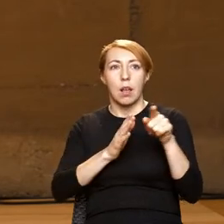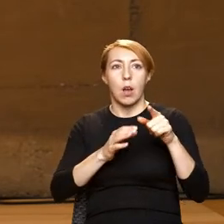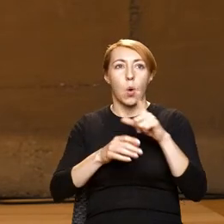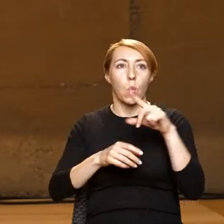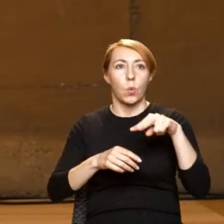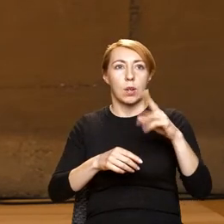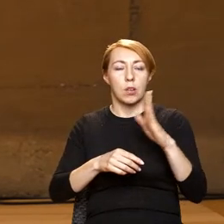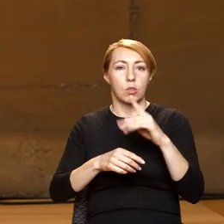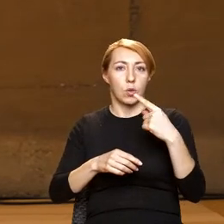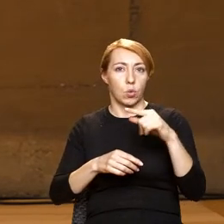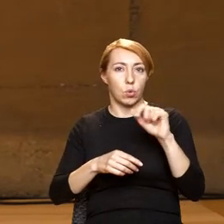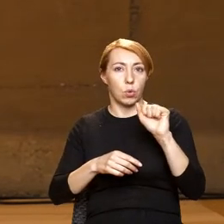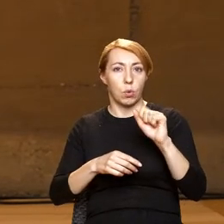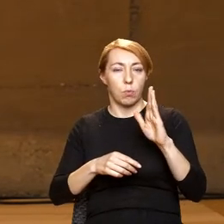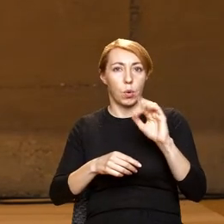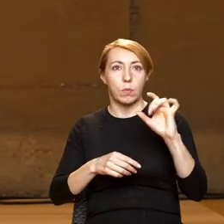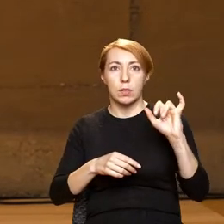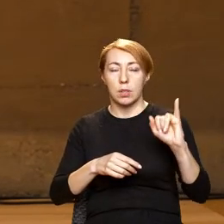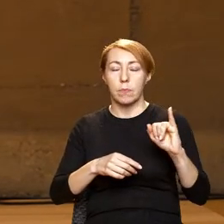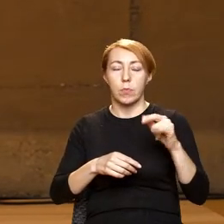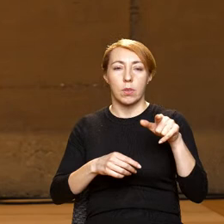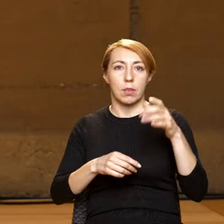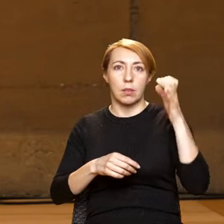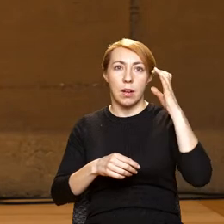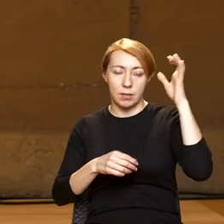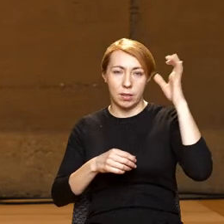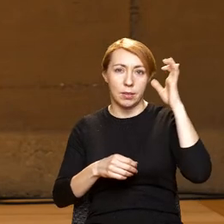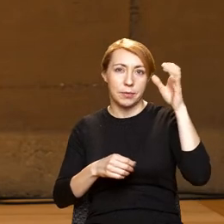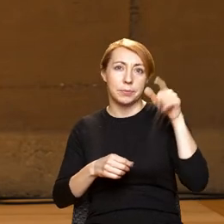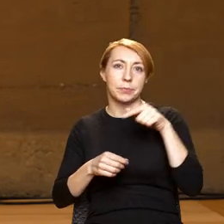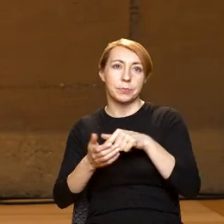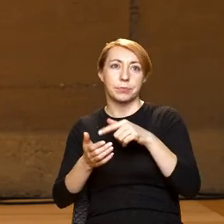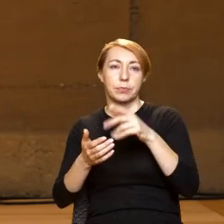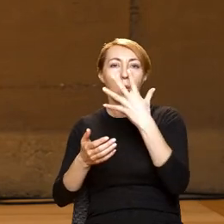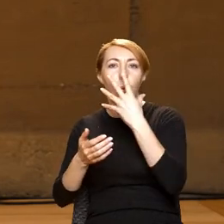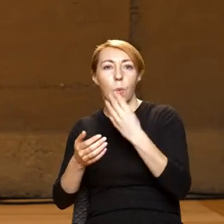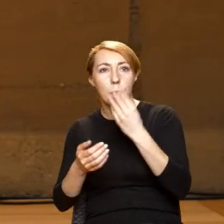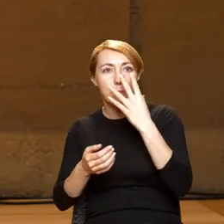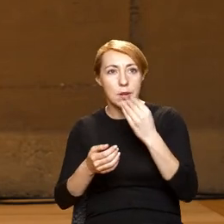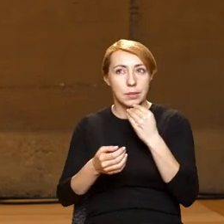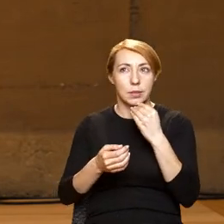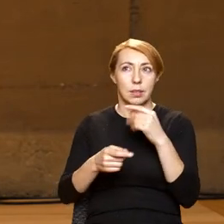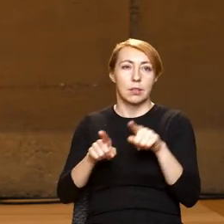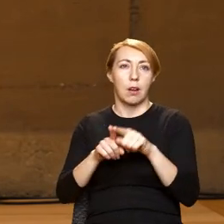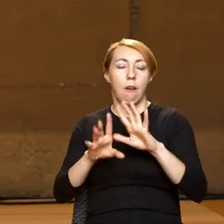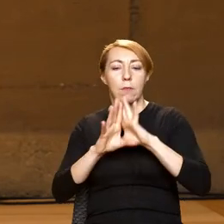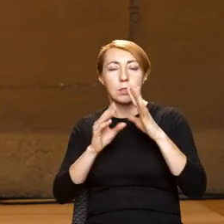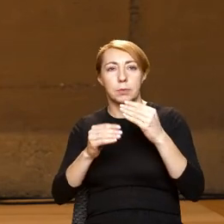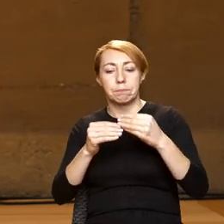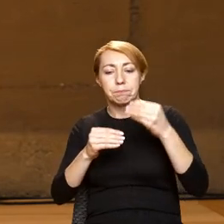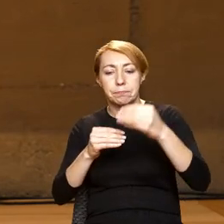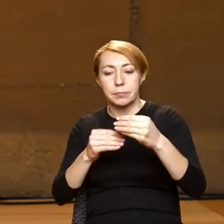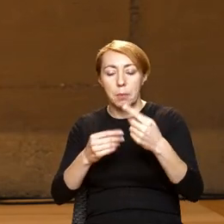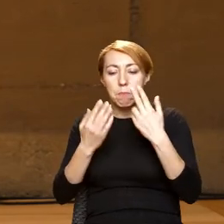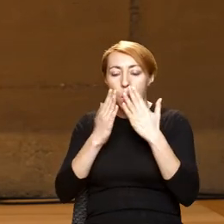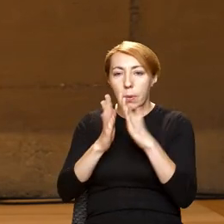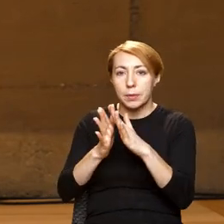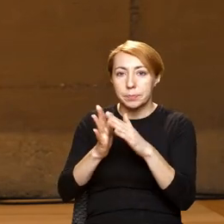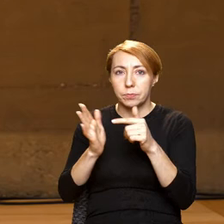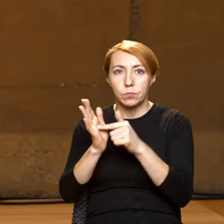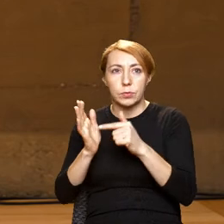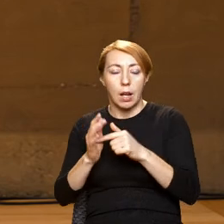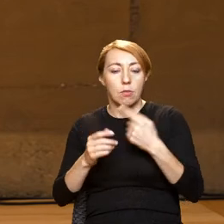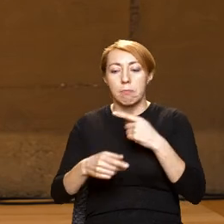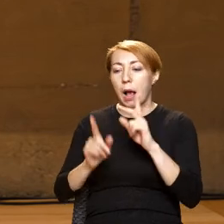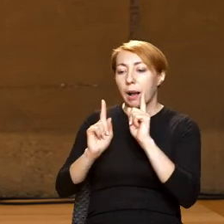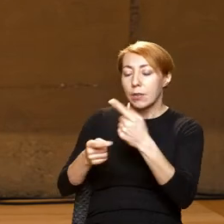Dąbrowskiego, który właśnie jest autorem nie tylko layoutu, ale właśnie wszystkich krok po kroku wskazówek się słuchał,